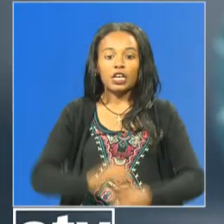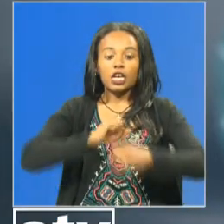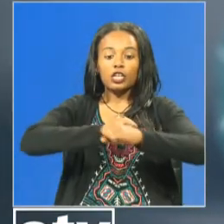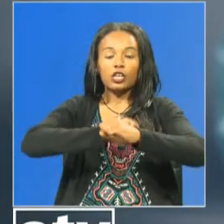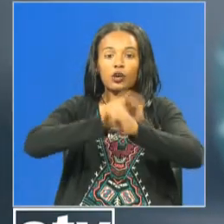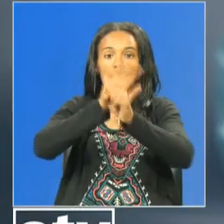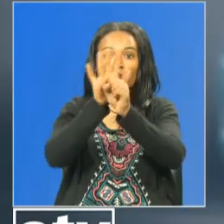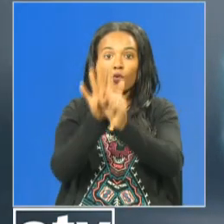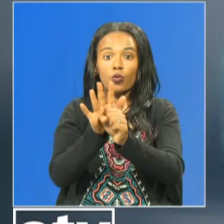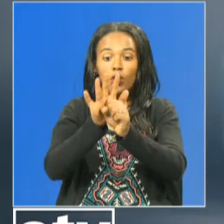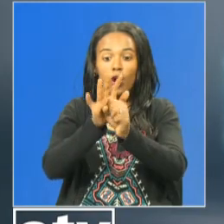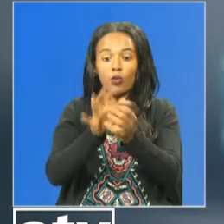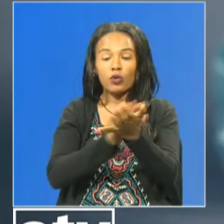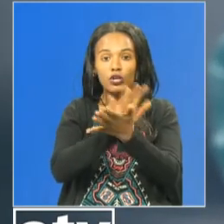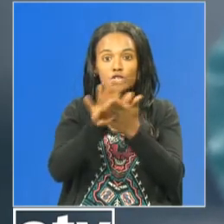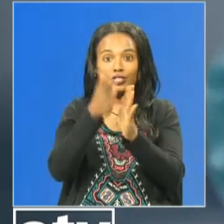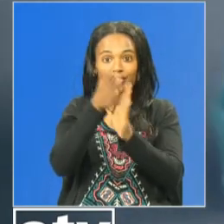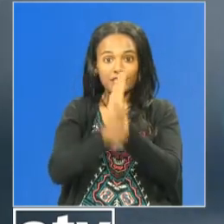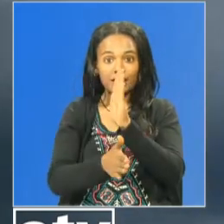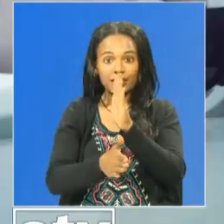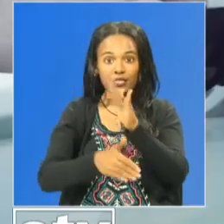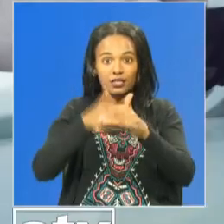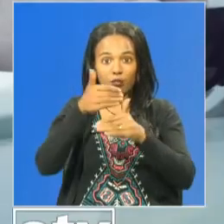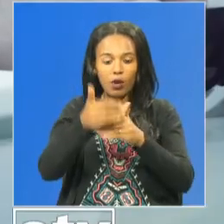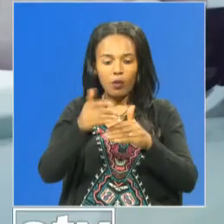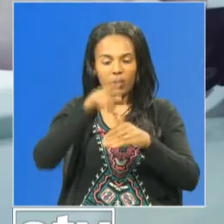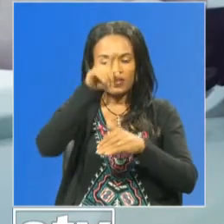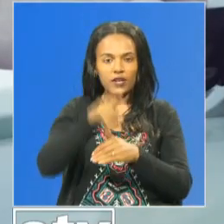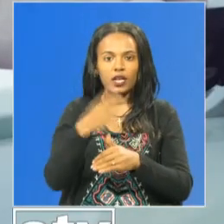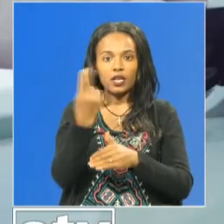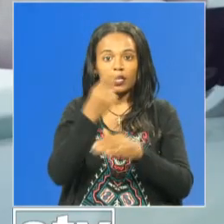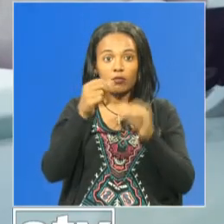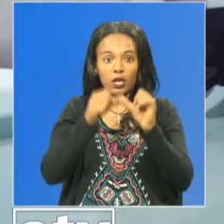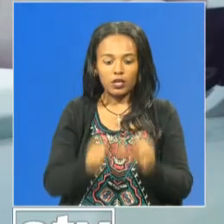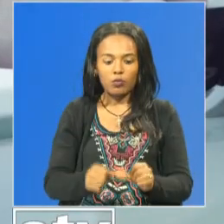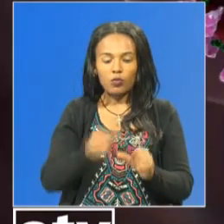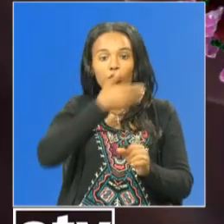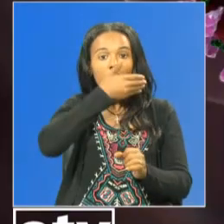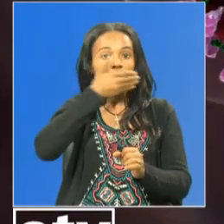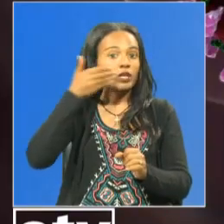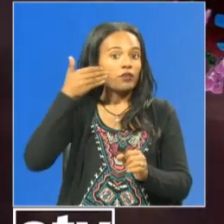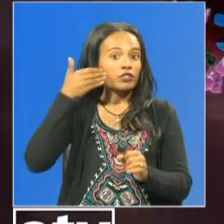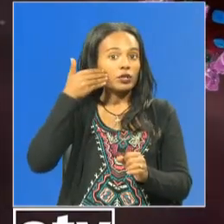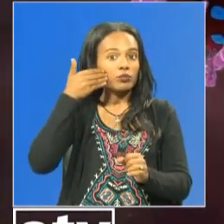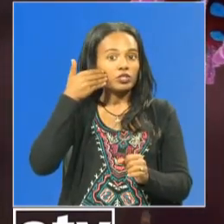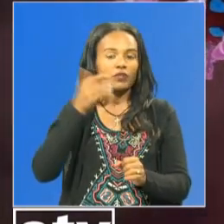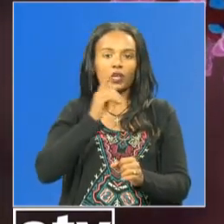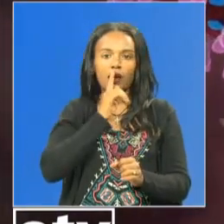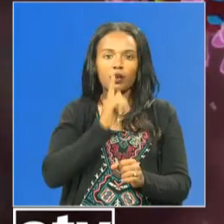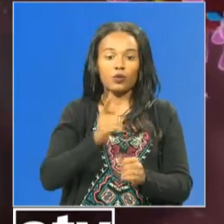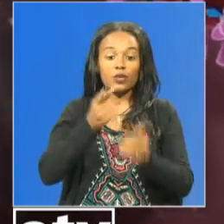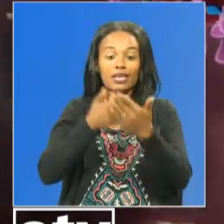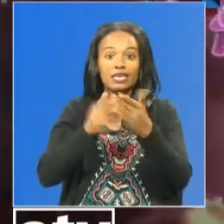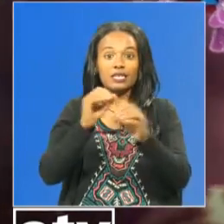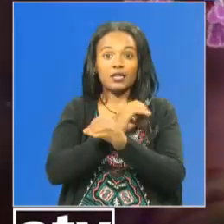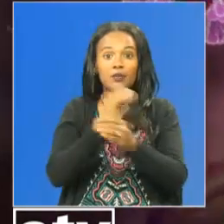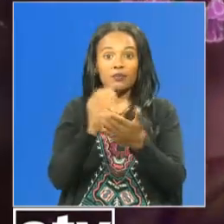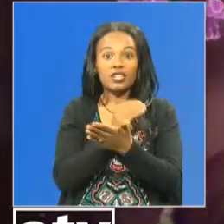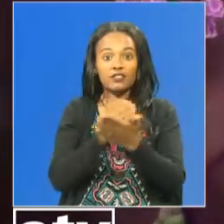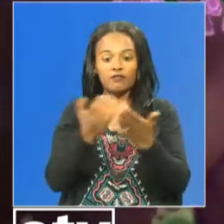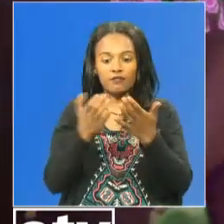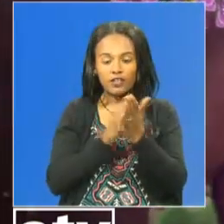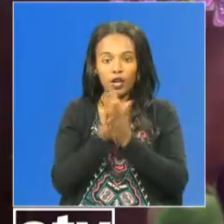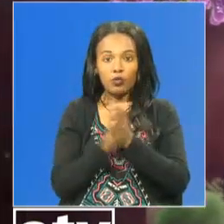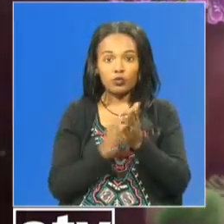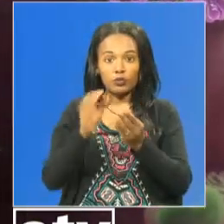የኮሮና ቫይረስ ወረርሽኝ ከተከሰተ ወዲህ በአስፈላጊነት ጥቅም ላይ እየዋለ ያለው ምርት የአፍና አፍንጫ መሸፈኛ ጭንብል ነው። የዚህ ምርት ፍላጎት መጨመር